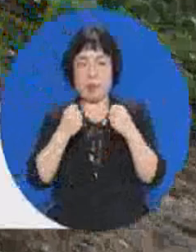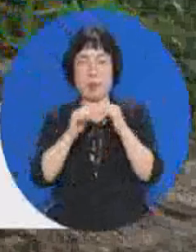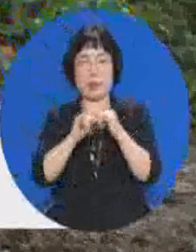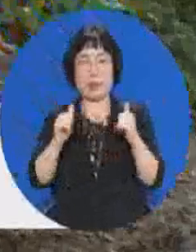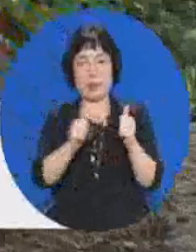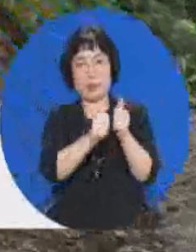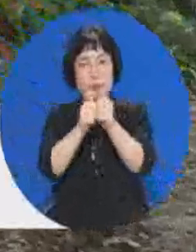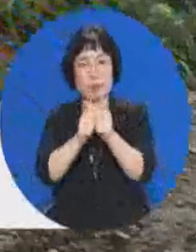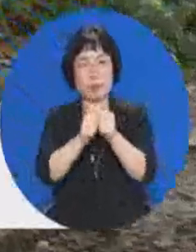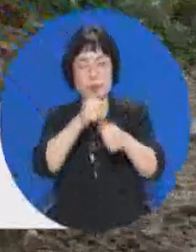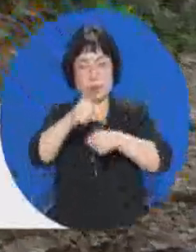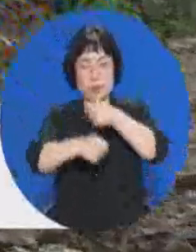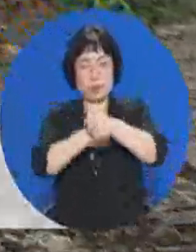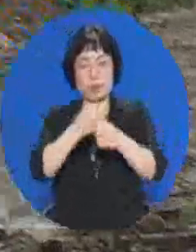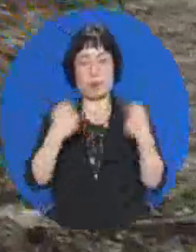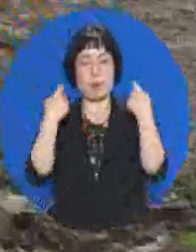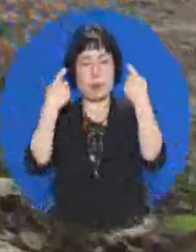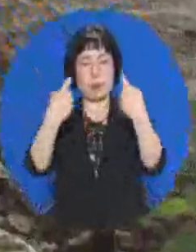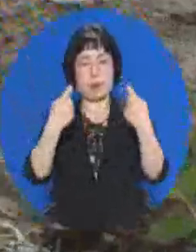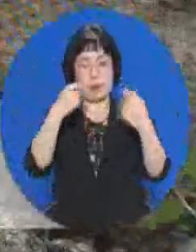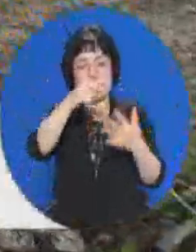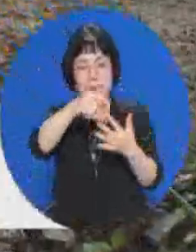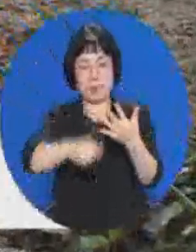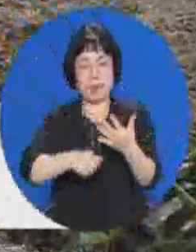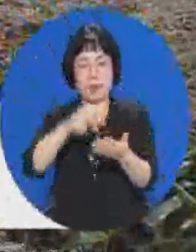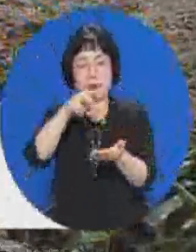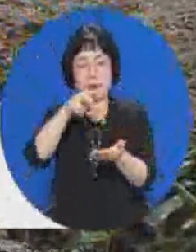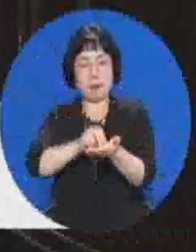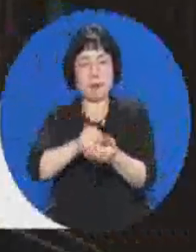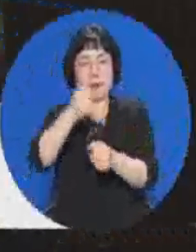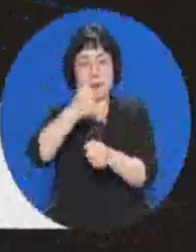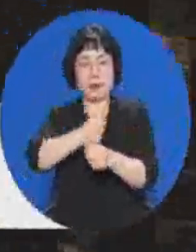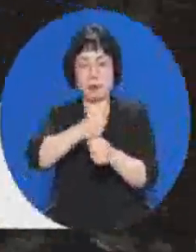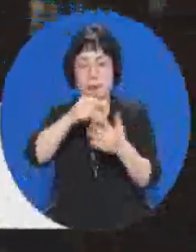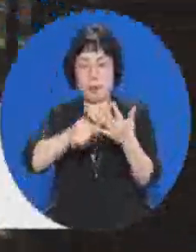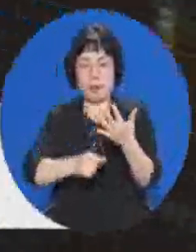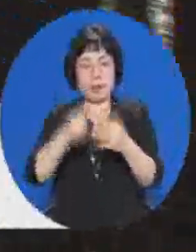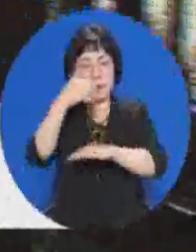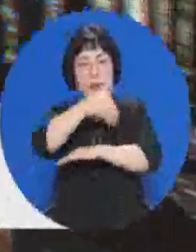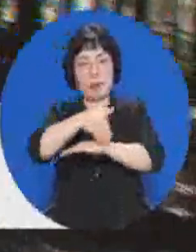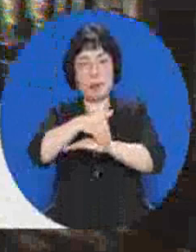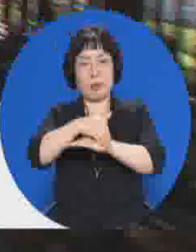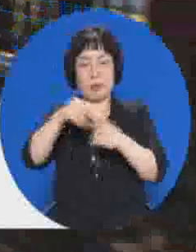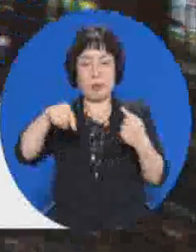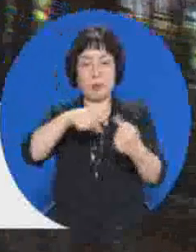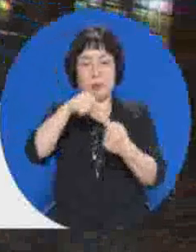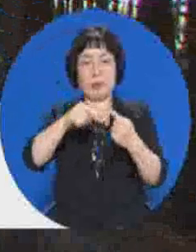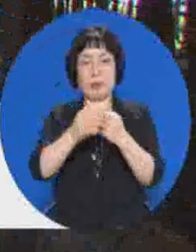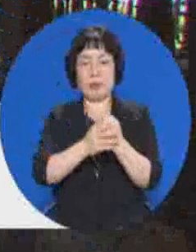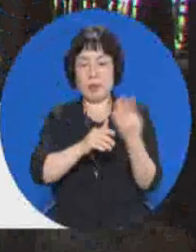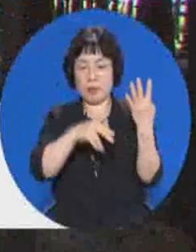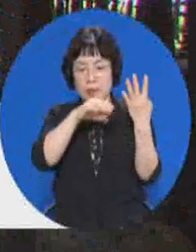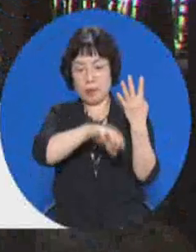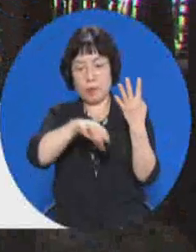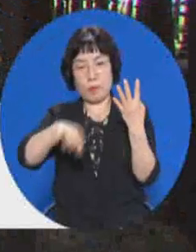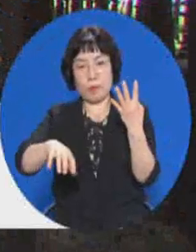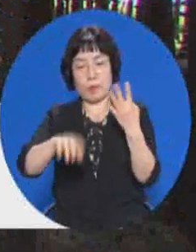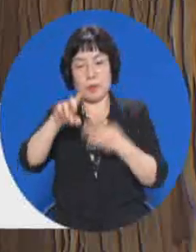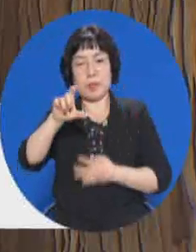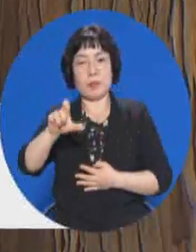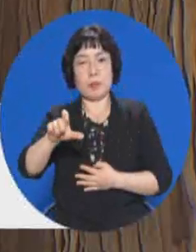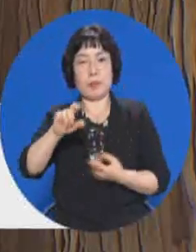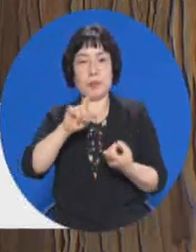여행이라든지 이런 테마별로 여행 상품을 개발해서 운영을 한다는 게 4대 전략